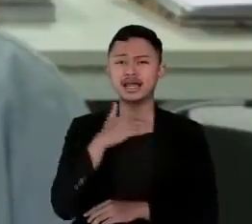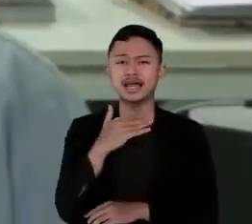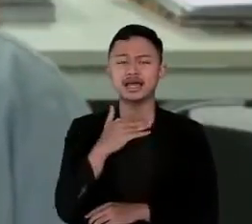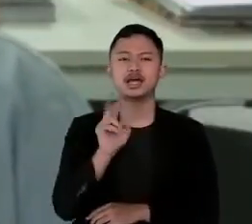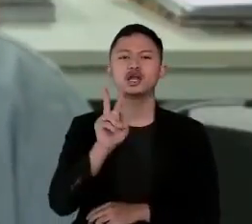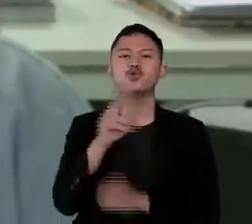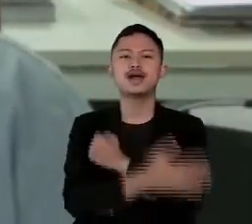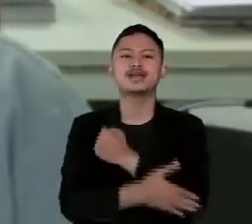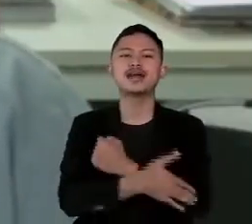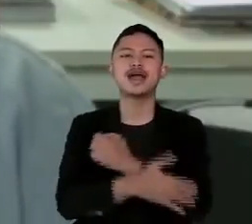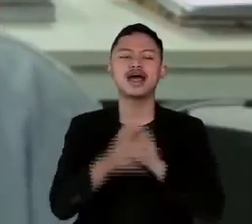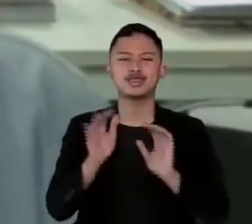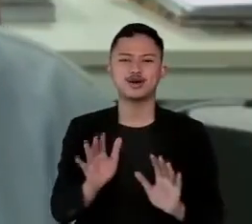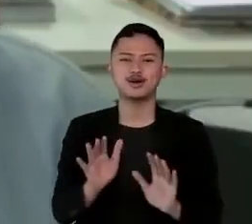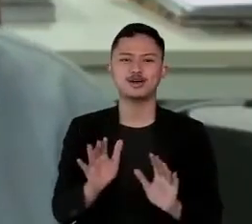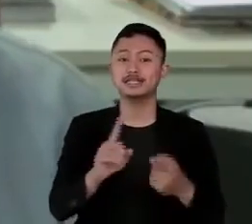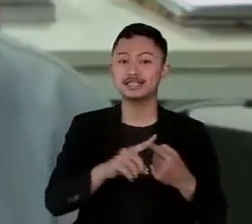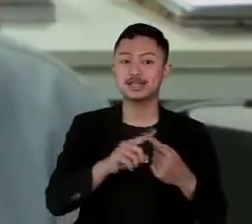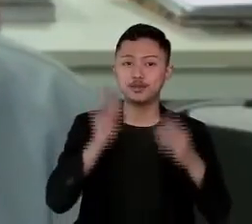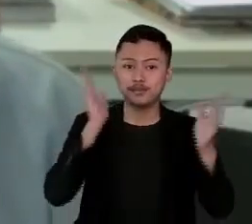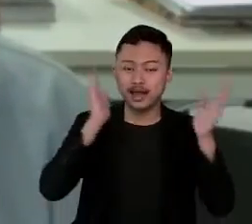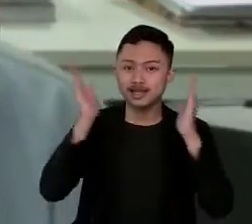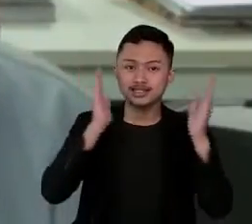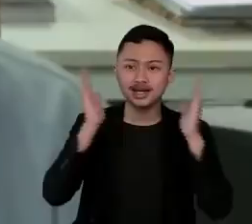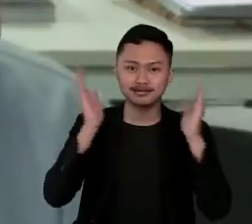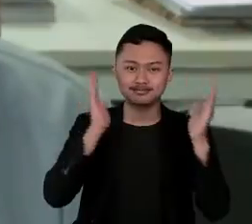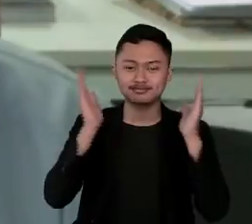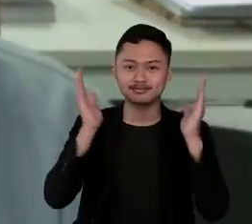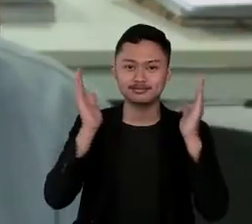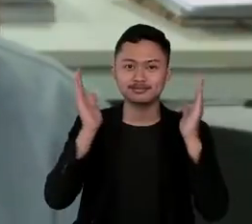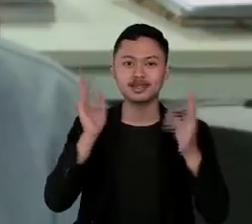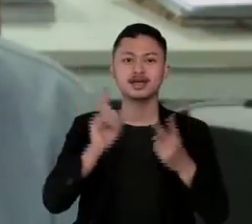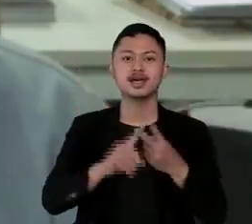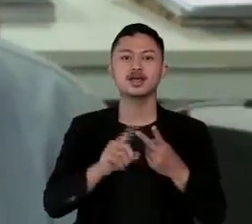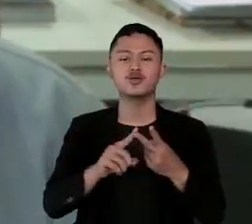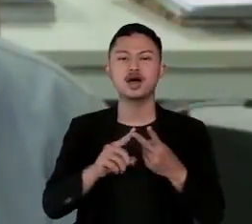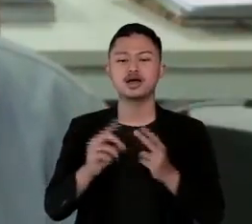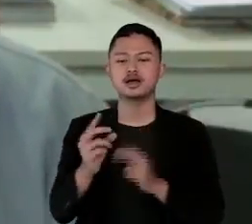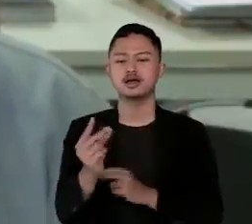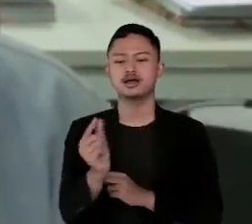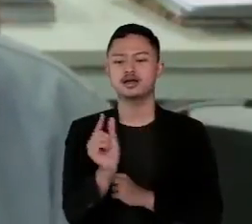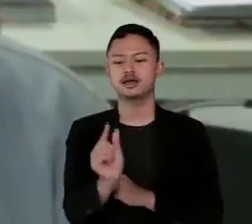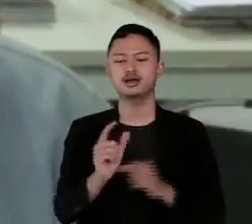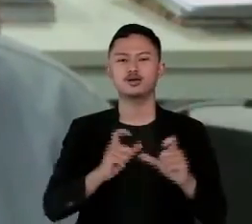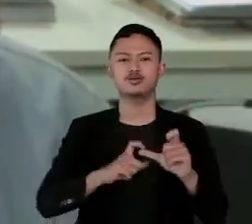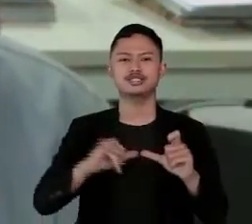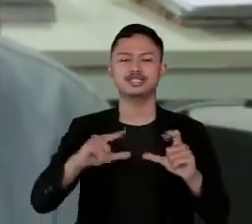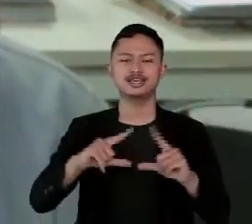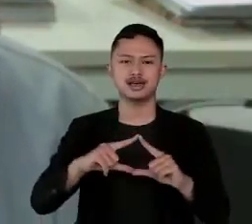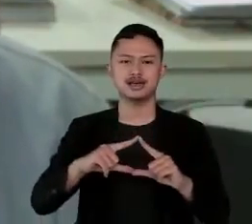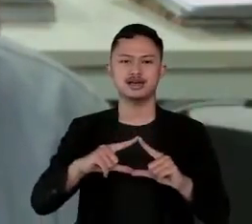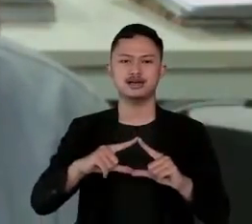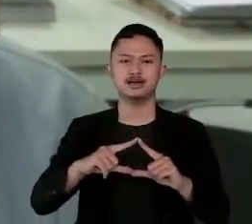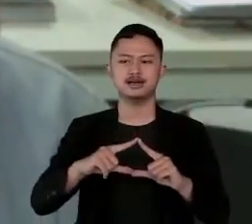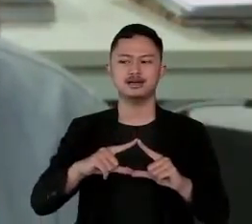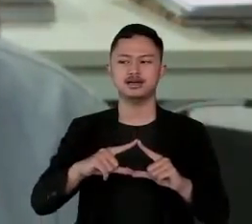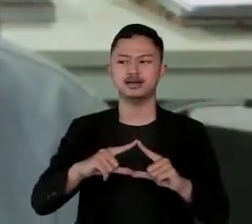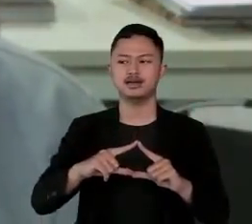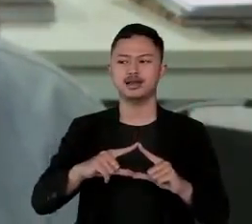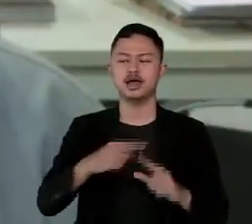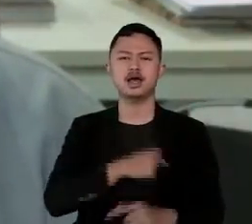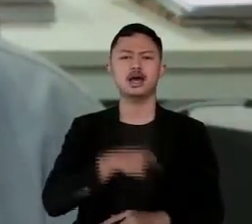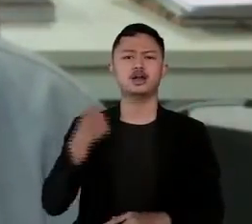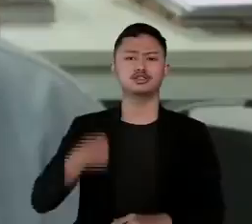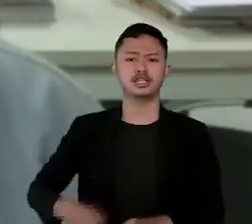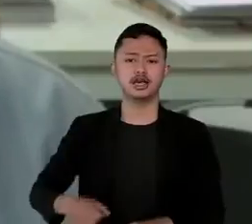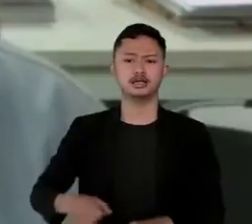hanya dua negara yaitu Malaysia Hai dan Rusia ini Malaysia sudah mencapai vaksinasi